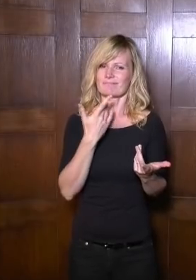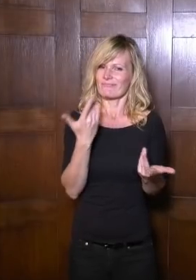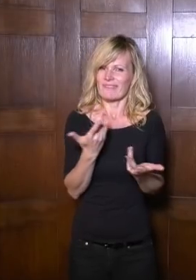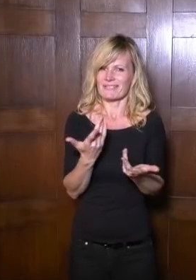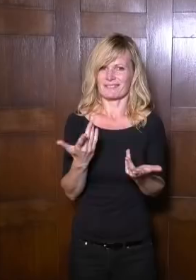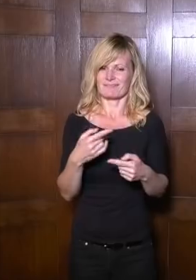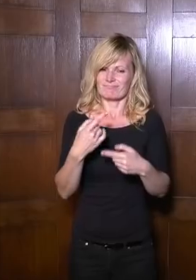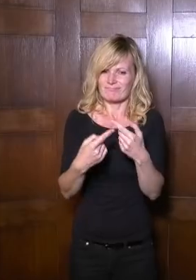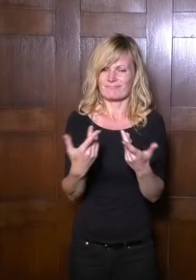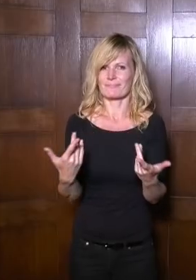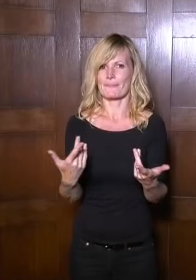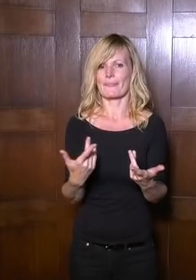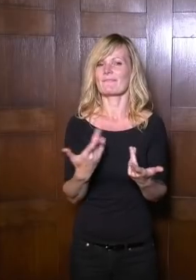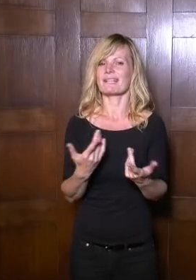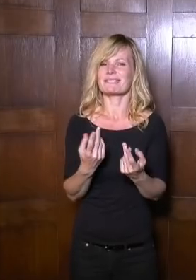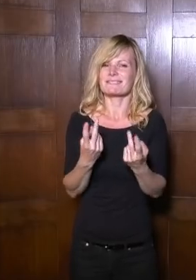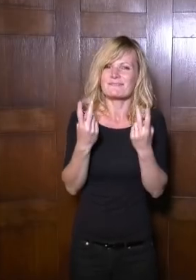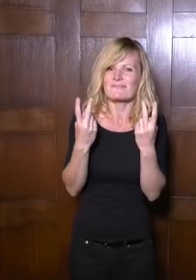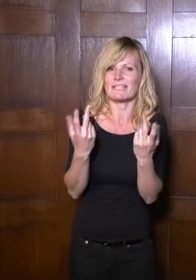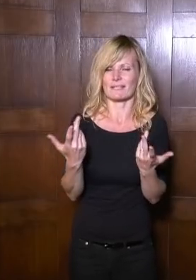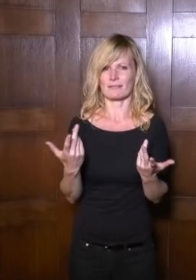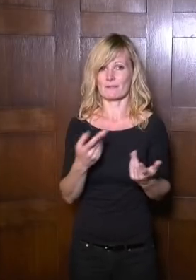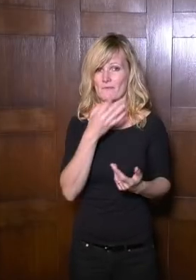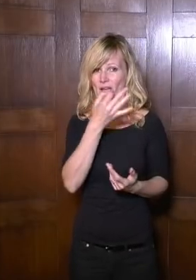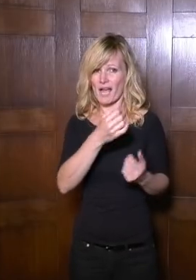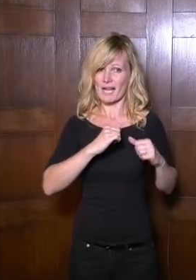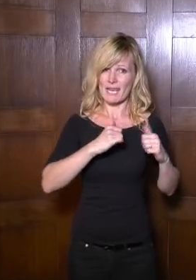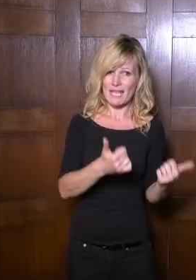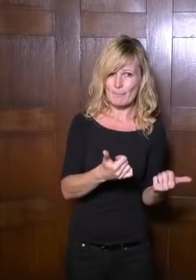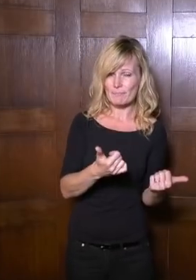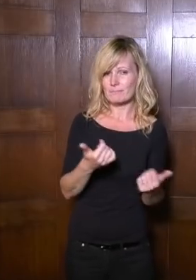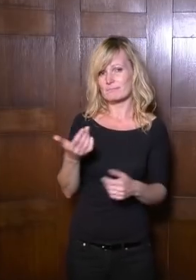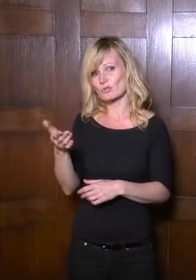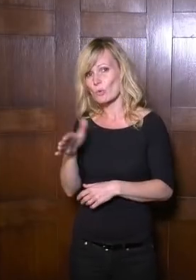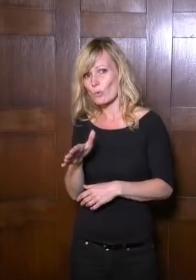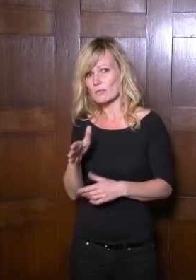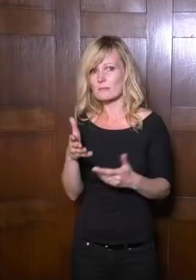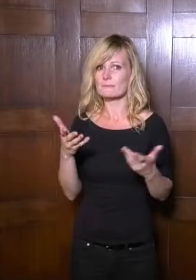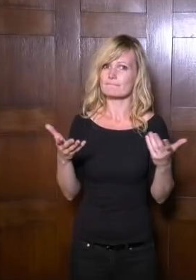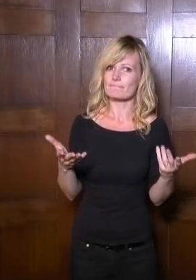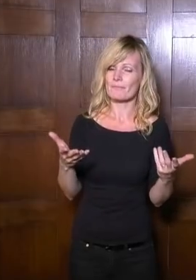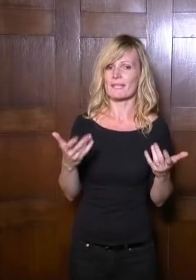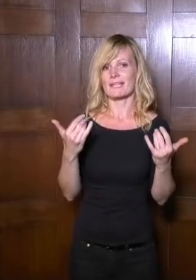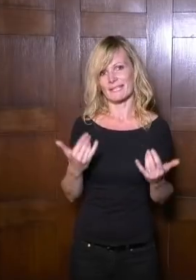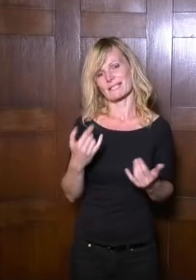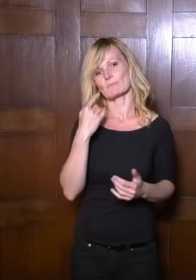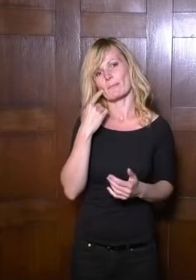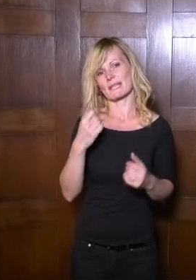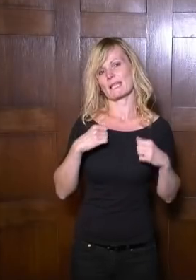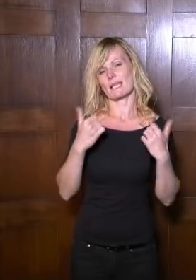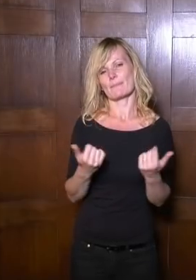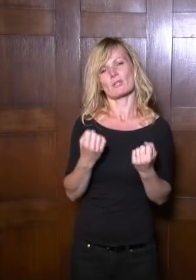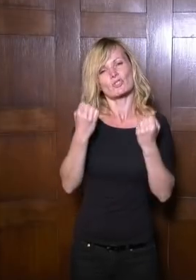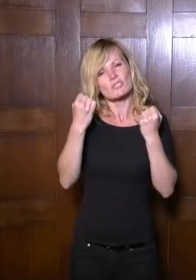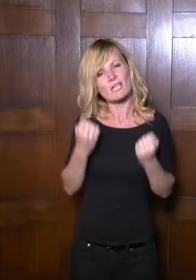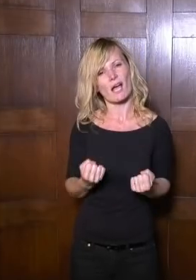was unverfügbar ist, die Frage nach Leben und Tod. Und im Moment erlebe ich ein sehr starkes, auch